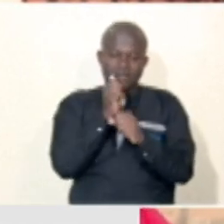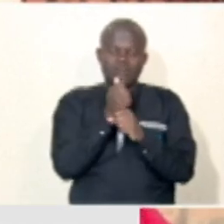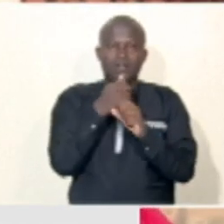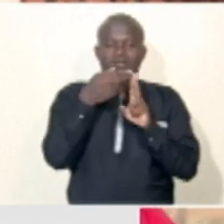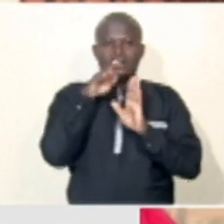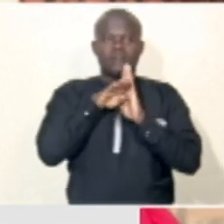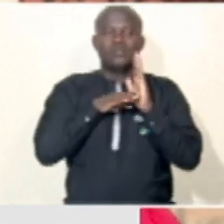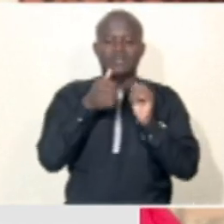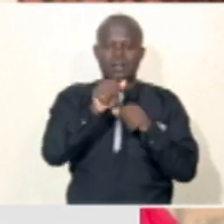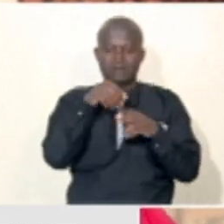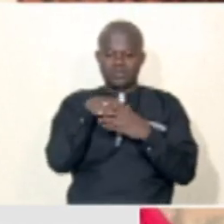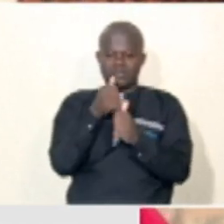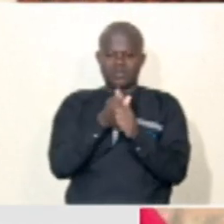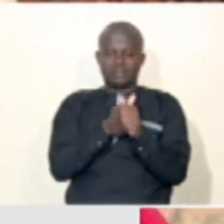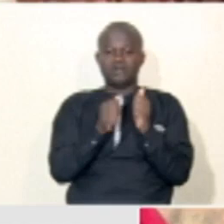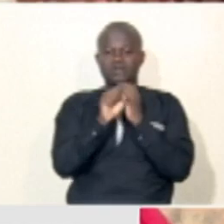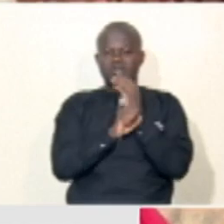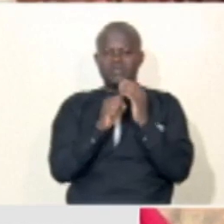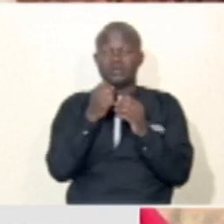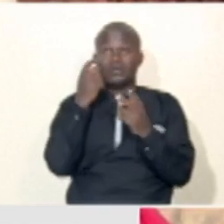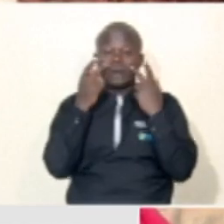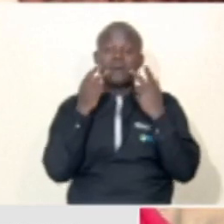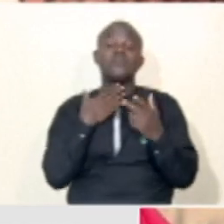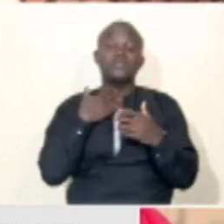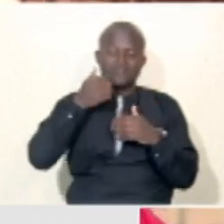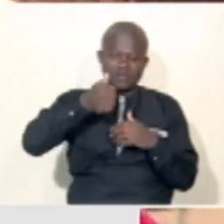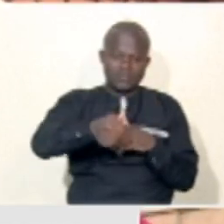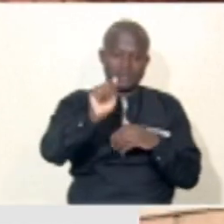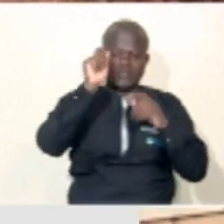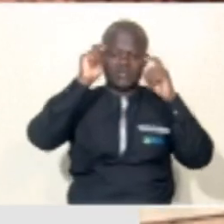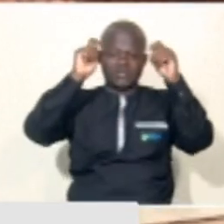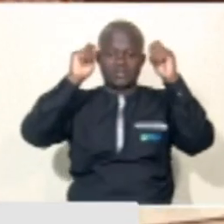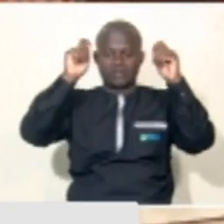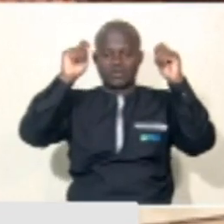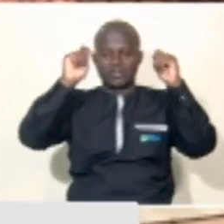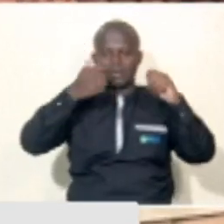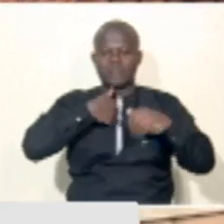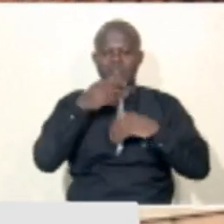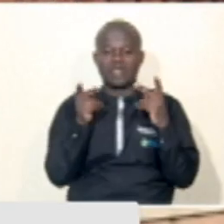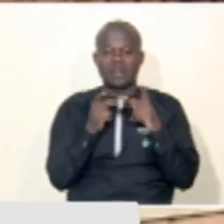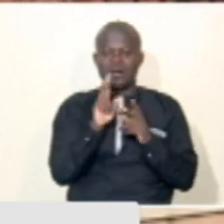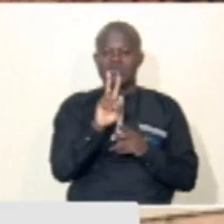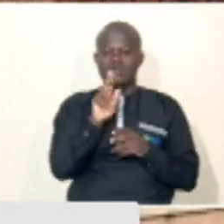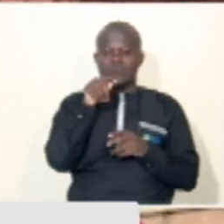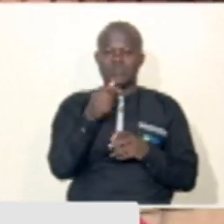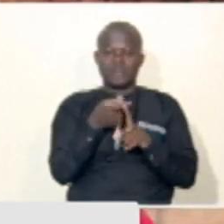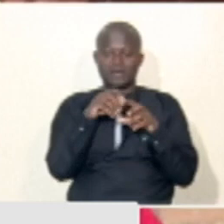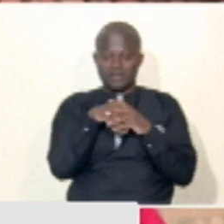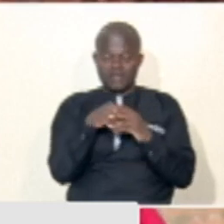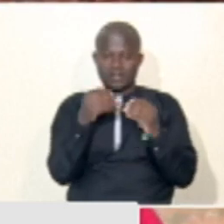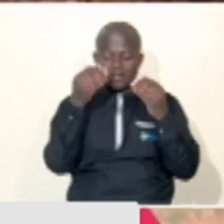buri murenge, tureba ababyifuza ku giti cyabo bafite n'ubuhamya bafite, aho VUP yabakuye n'aho